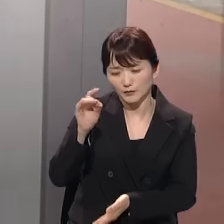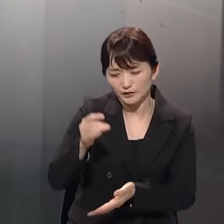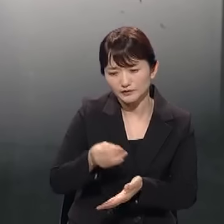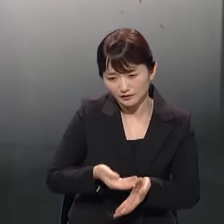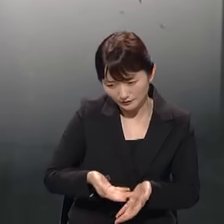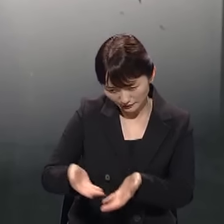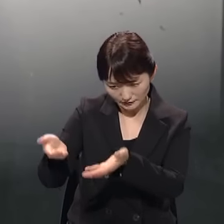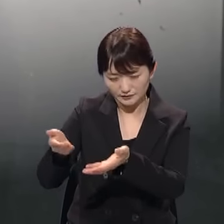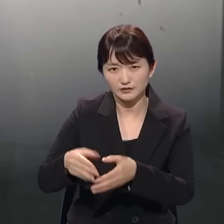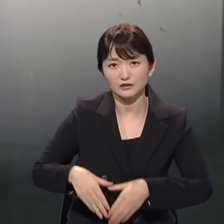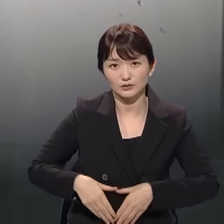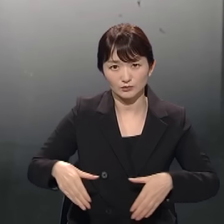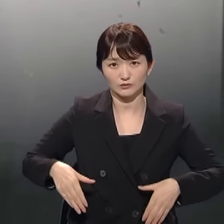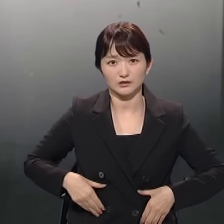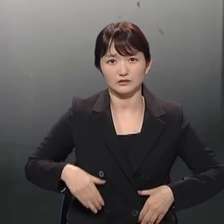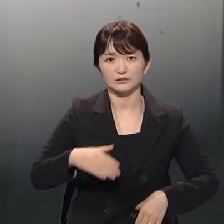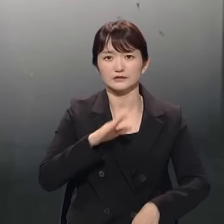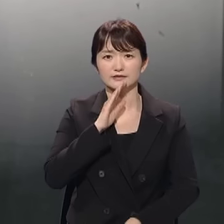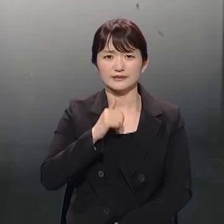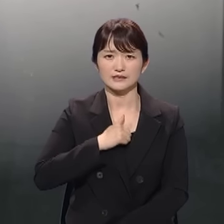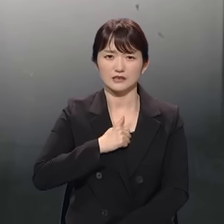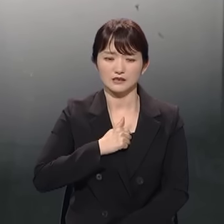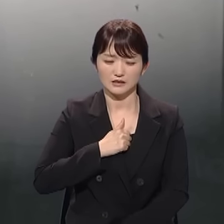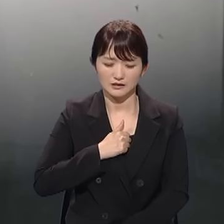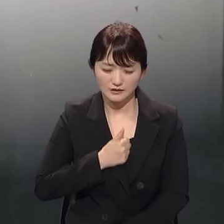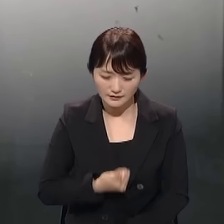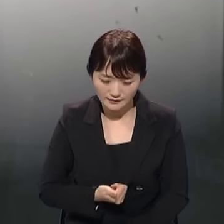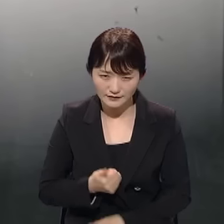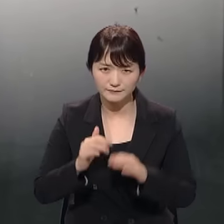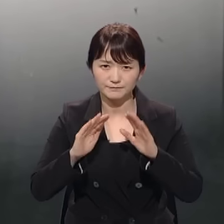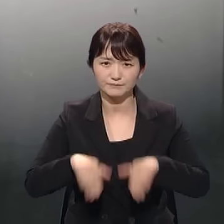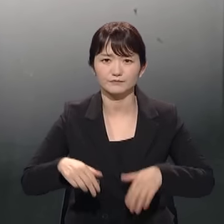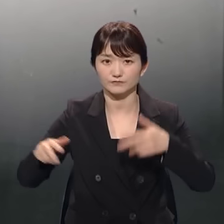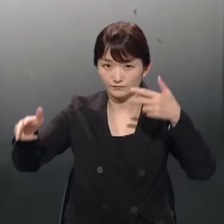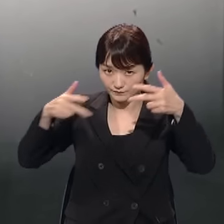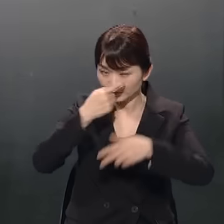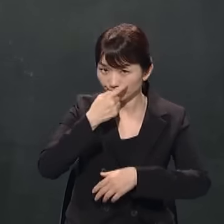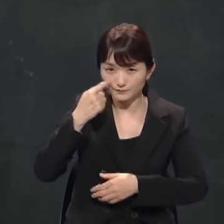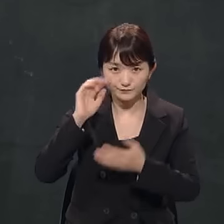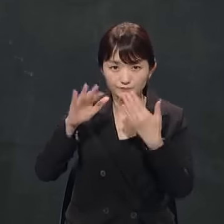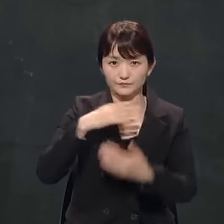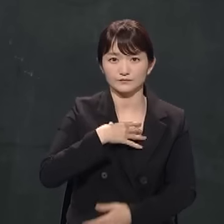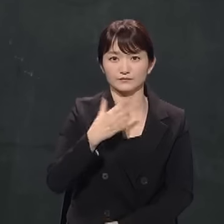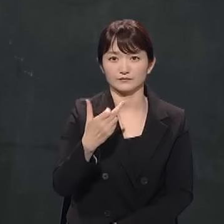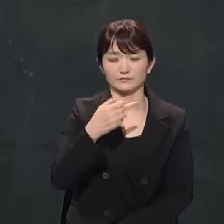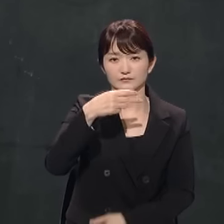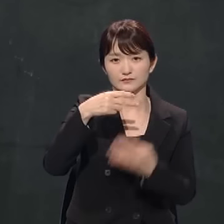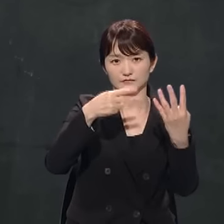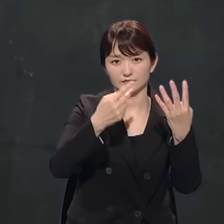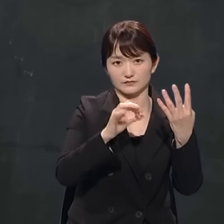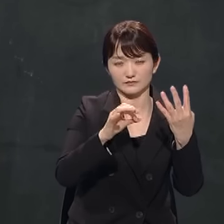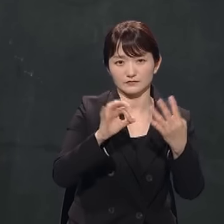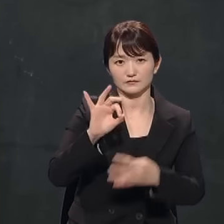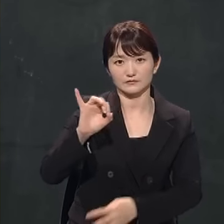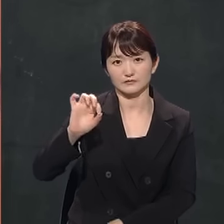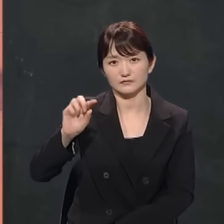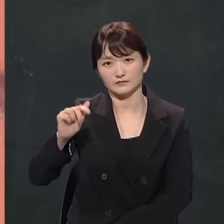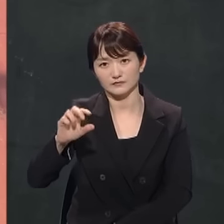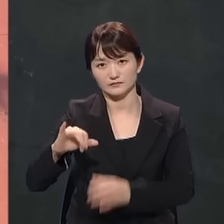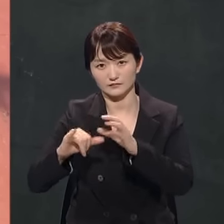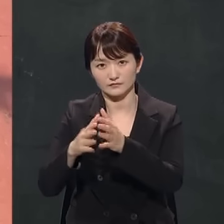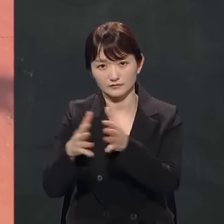배송을 해왔는데 정말 자존감이 무너졌다고 하셨어요. 자, CCTV 확인 후에 안산 사동 이편한 세상